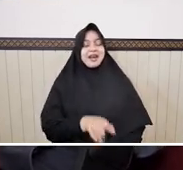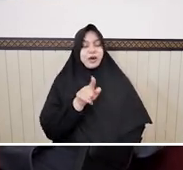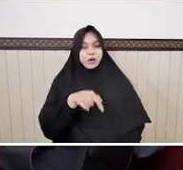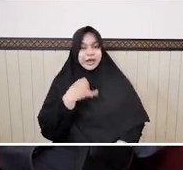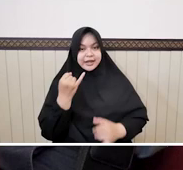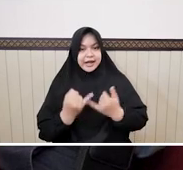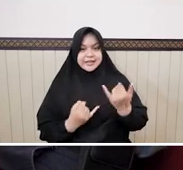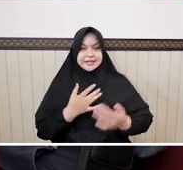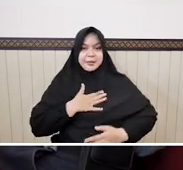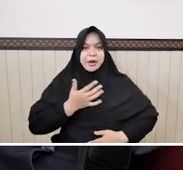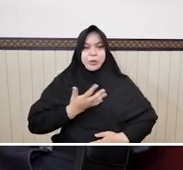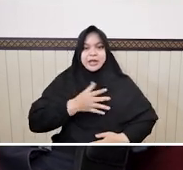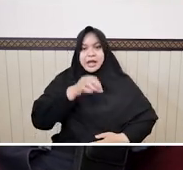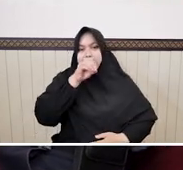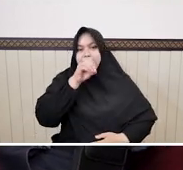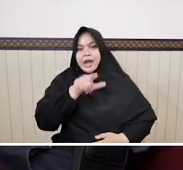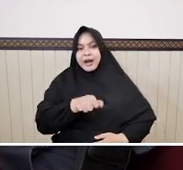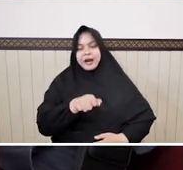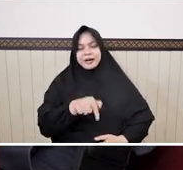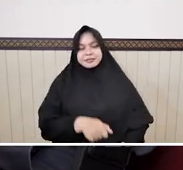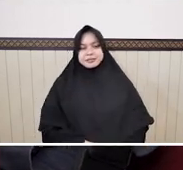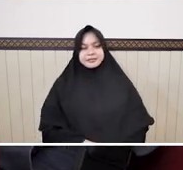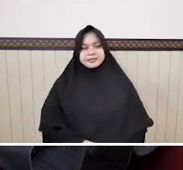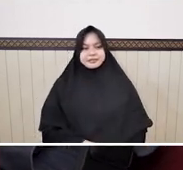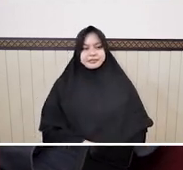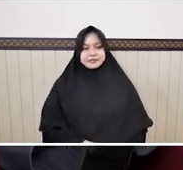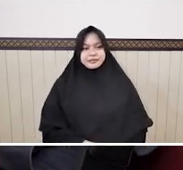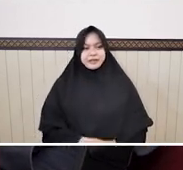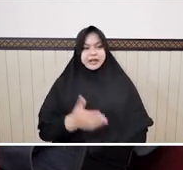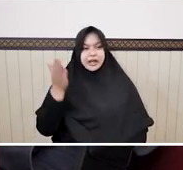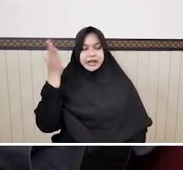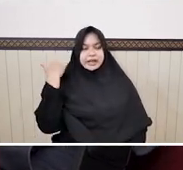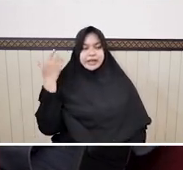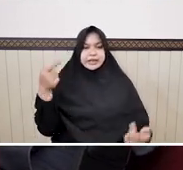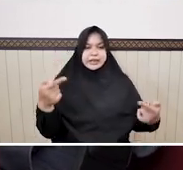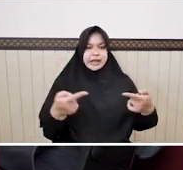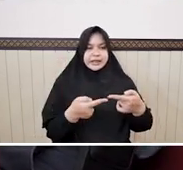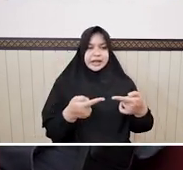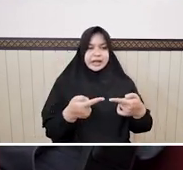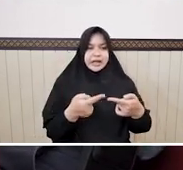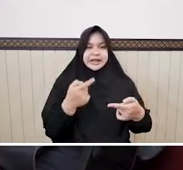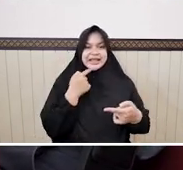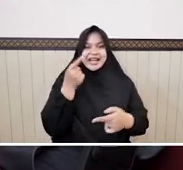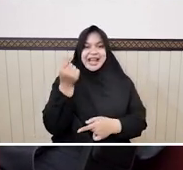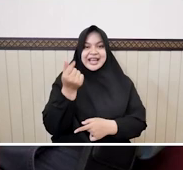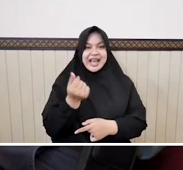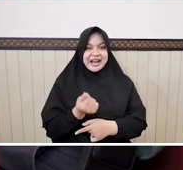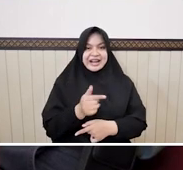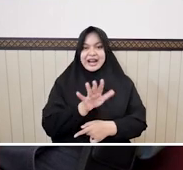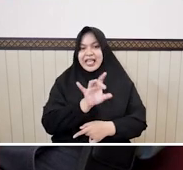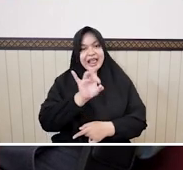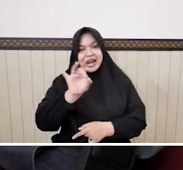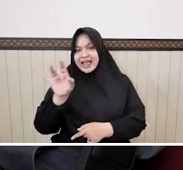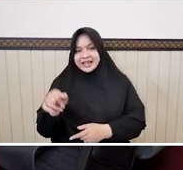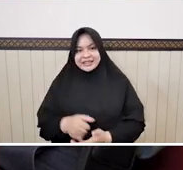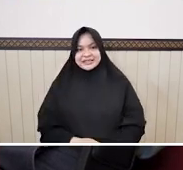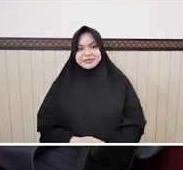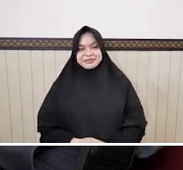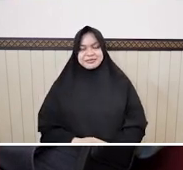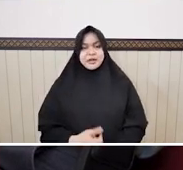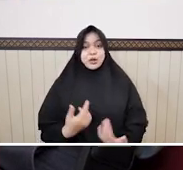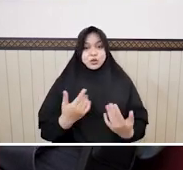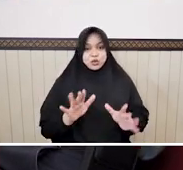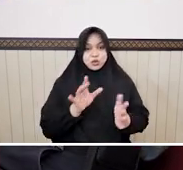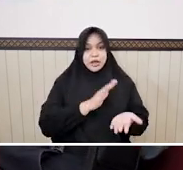terakhir saya ingin menyampaikan begini Eh kredit kaitannya dengan bu Ratih tentang anggaran dan sebagainya Hai